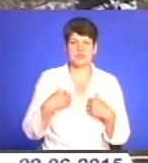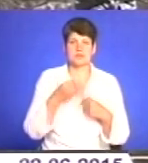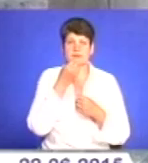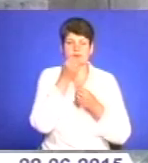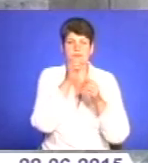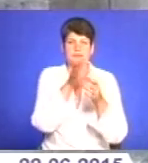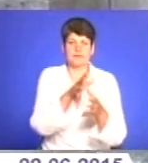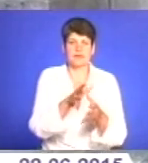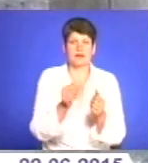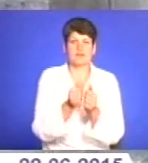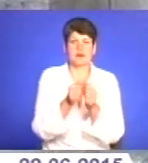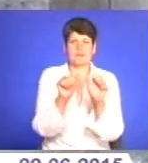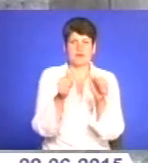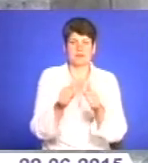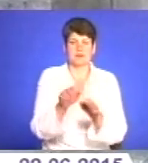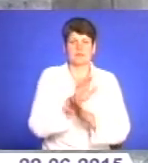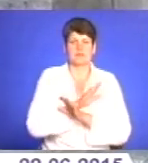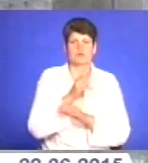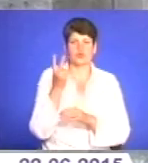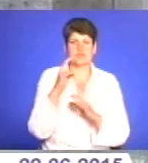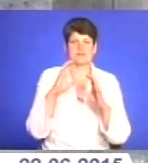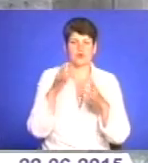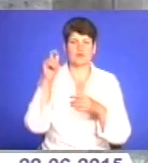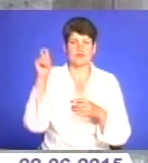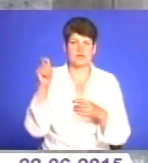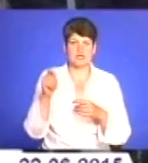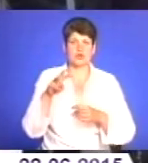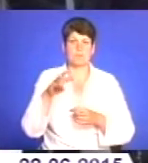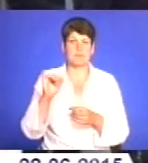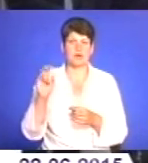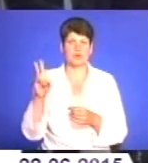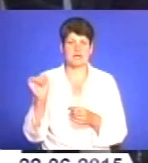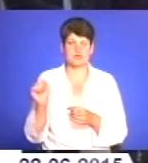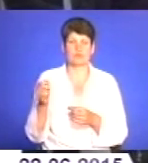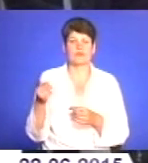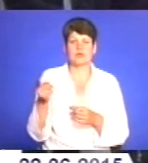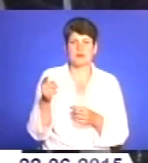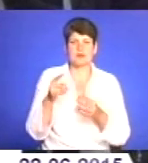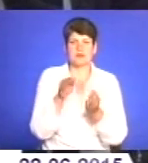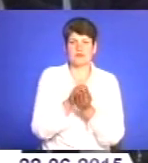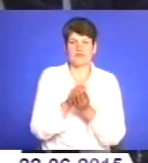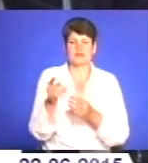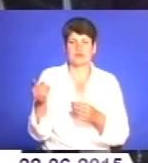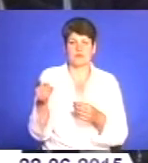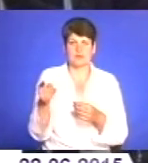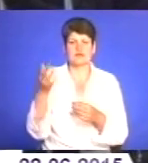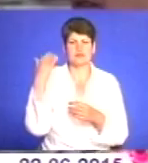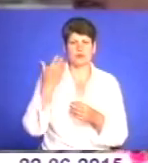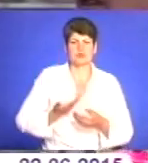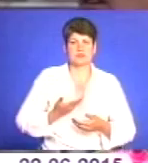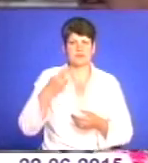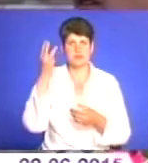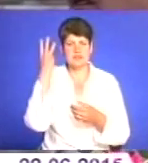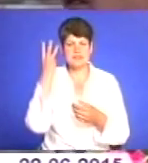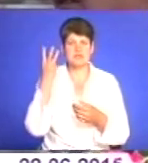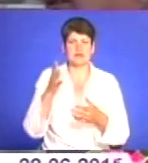меморіалу погиблим у Другій світовій війні, що на Миколинецькому кладовищі у Тернополі. Тоді проживав на Хмельниччині. З війни не діждався брата,